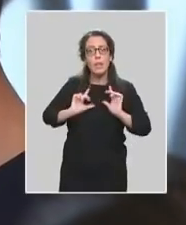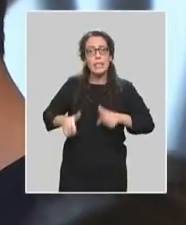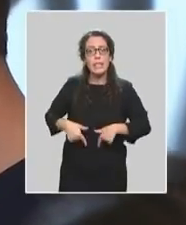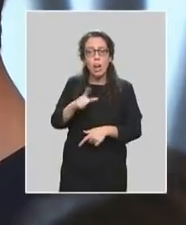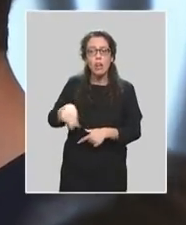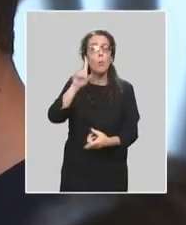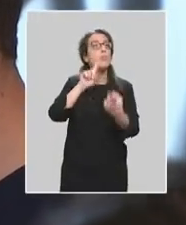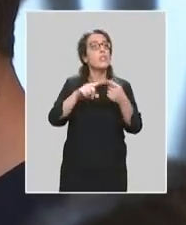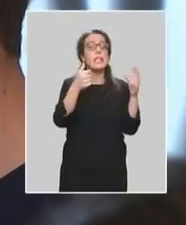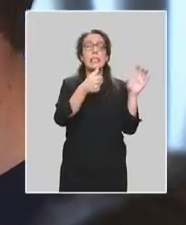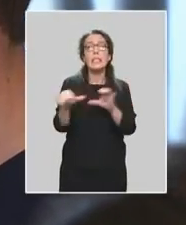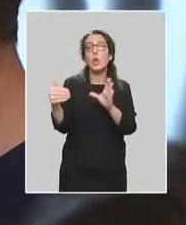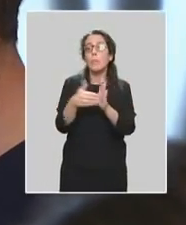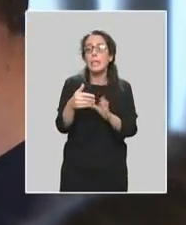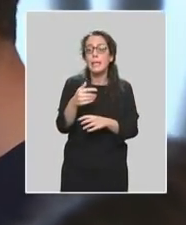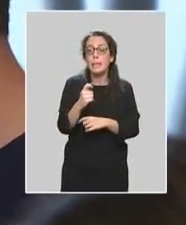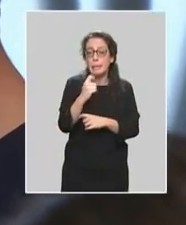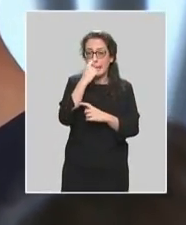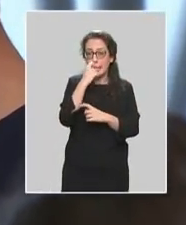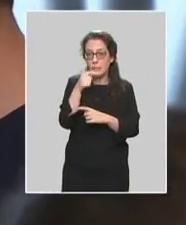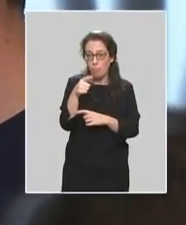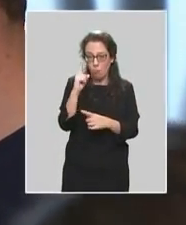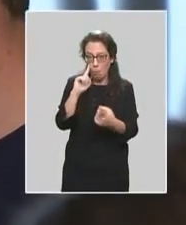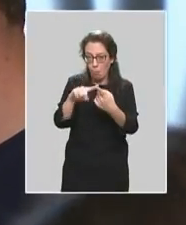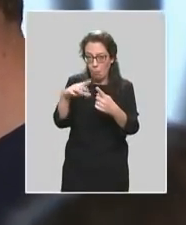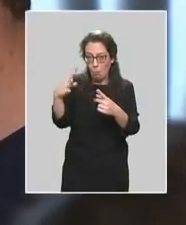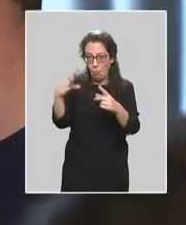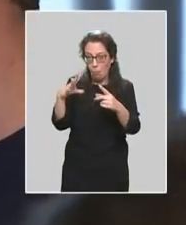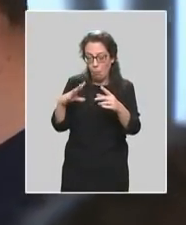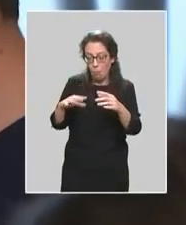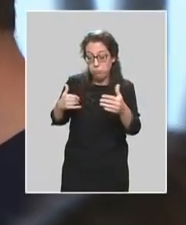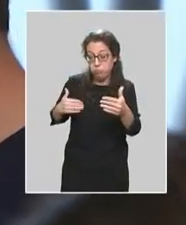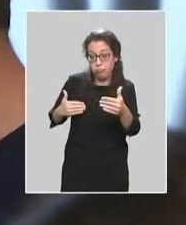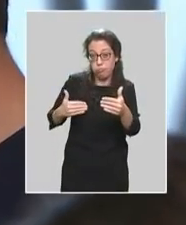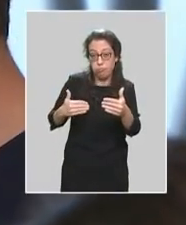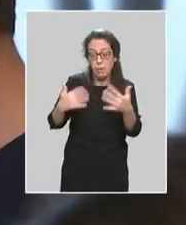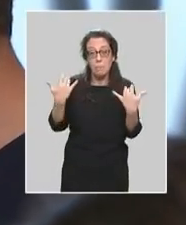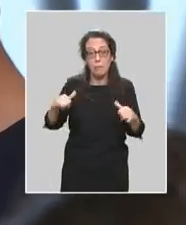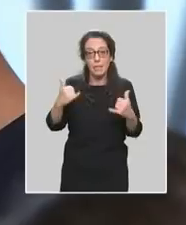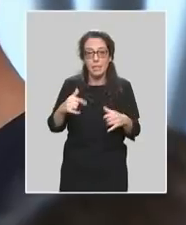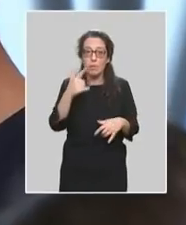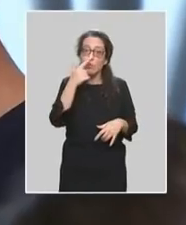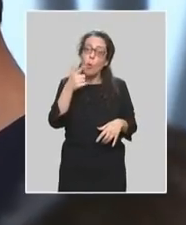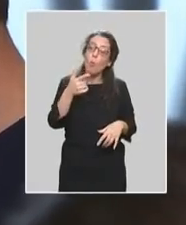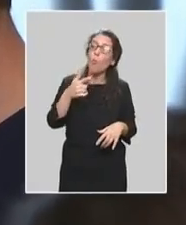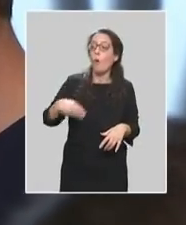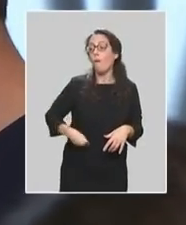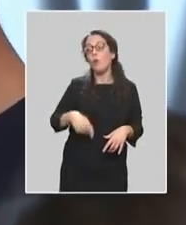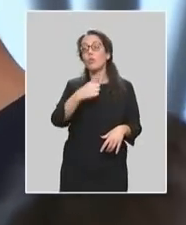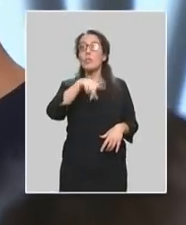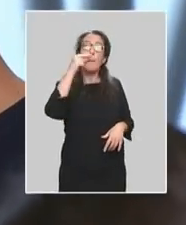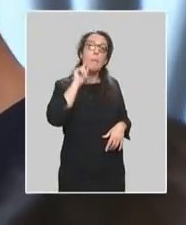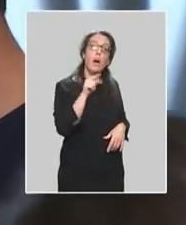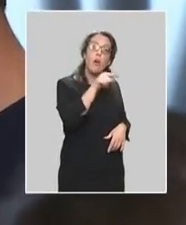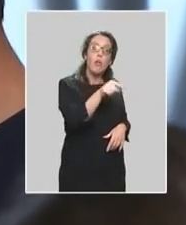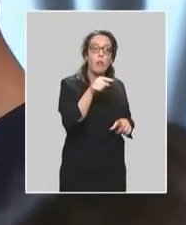de 600 000 tests hebdomadaires est très loin d'être atteint. Vous renvoyez en partie la responsabilité sur les parents d'aller faire